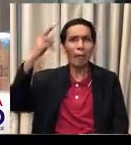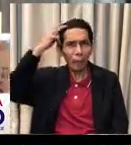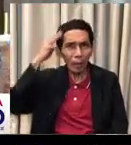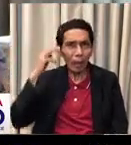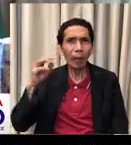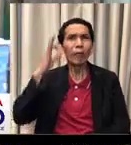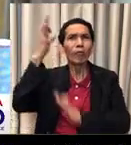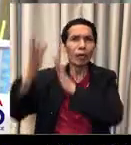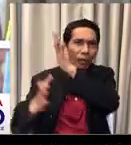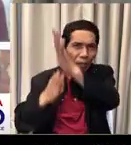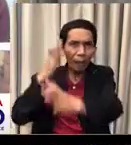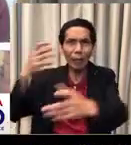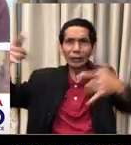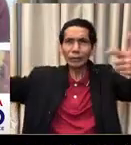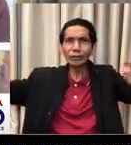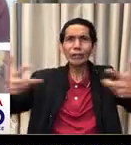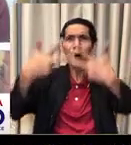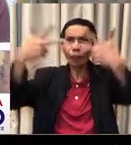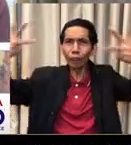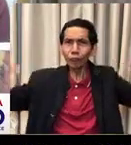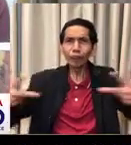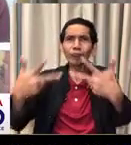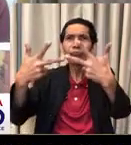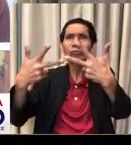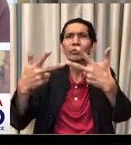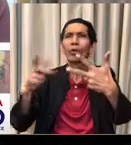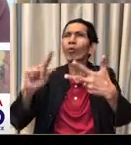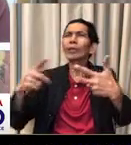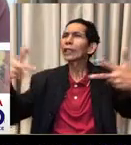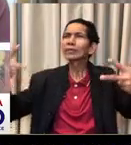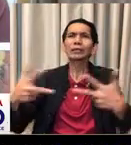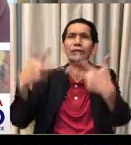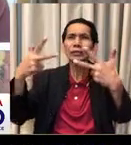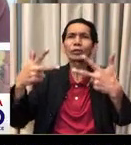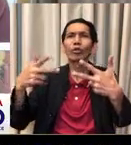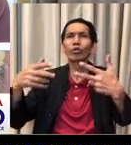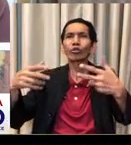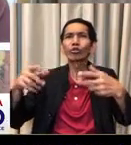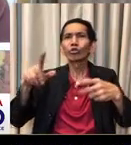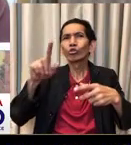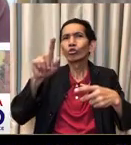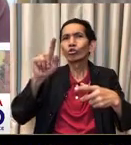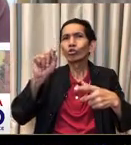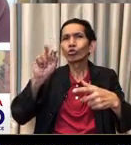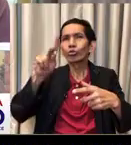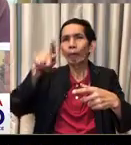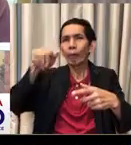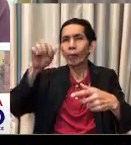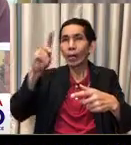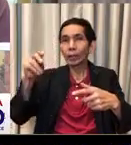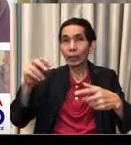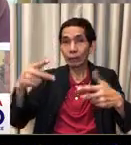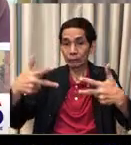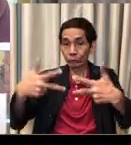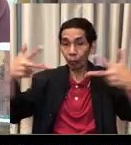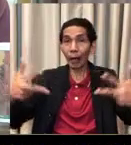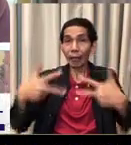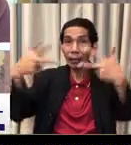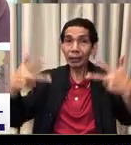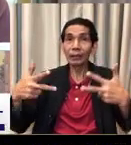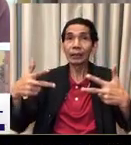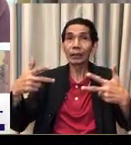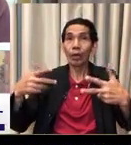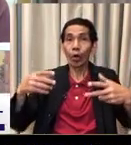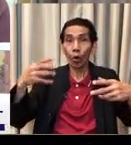pagka piyesta, may sabong. Anong uri ng sabong? Tupada. Magkaiba ho kasi yun, eh. Yung sabong